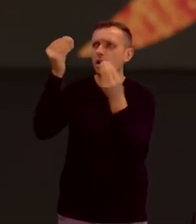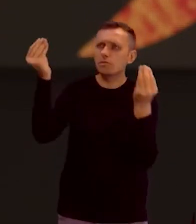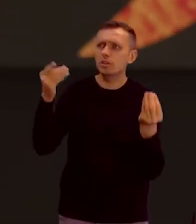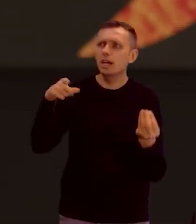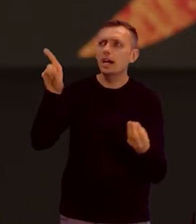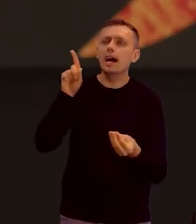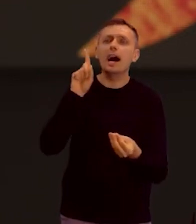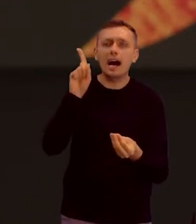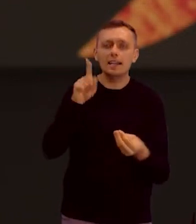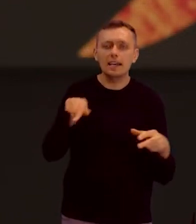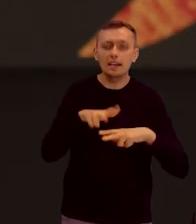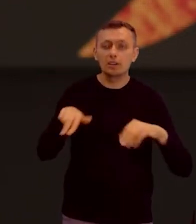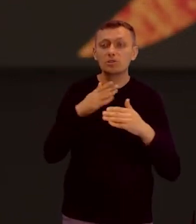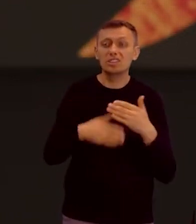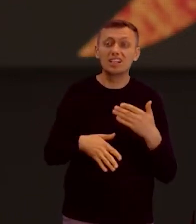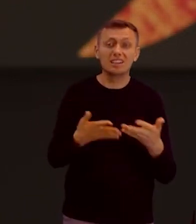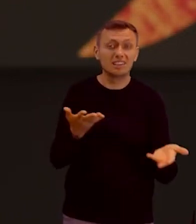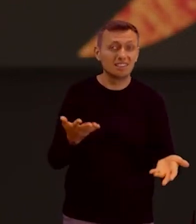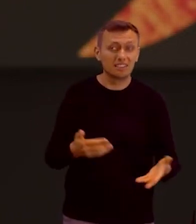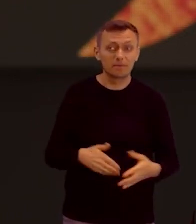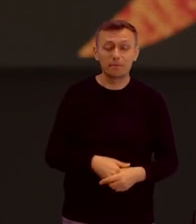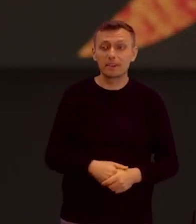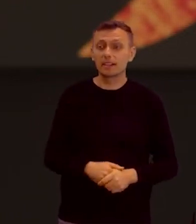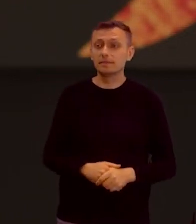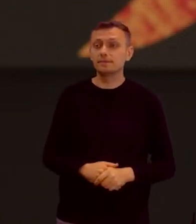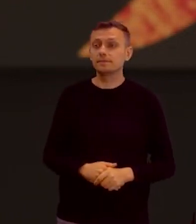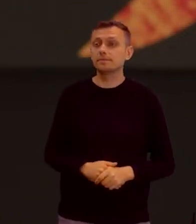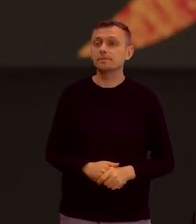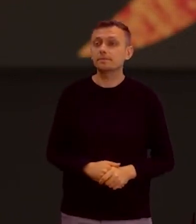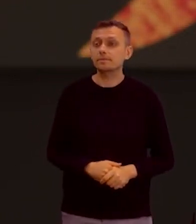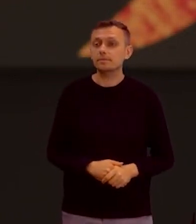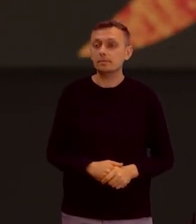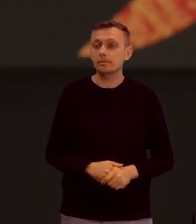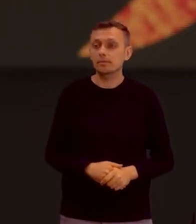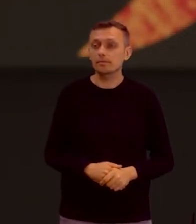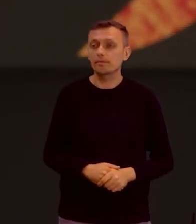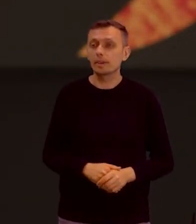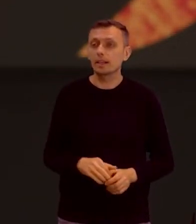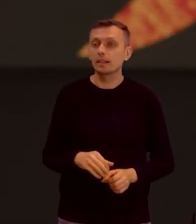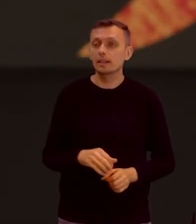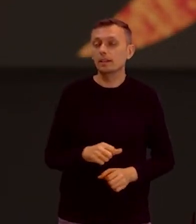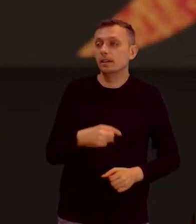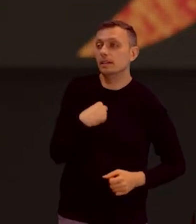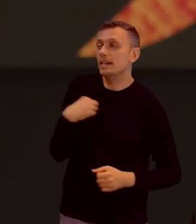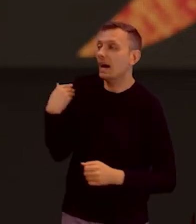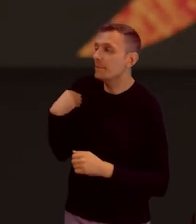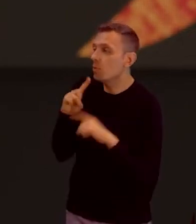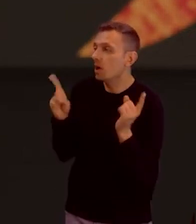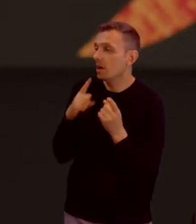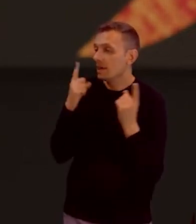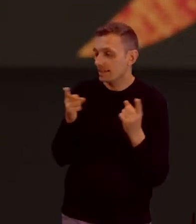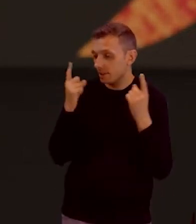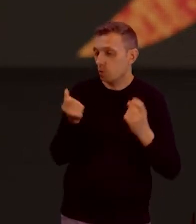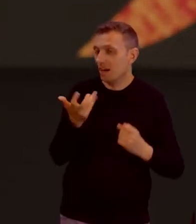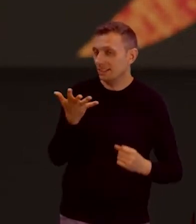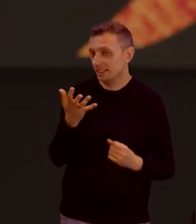Wiecie, towarzyszyłem kilku osobom w ostatnich minutach życia. I nigdy nie